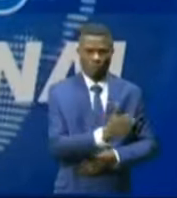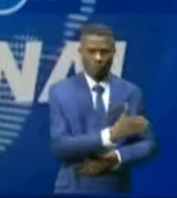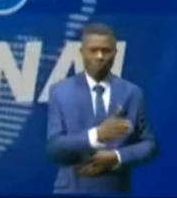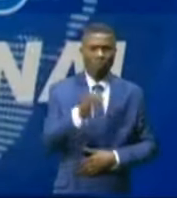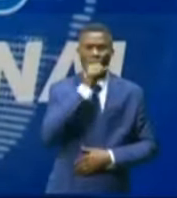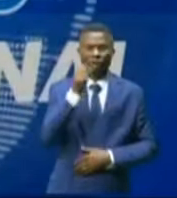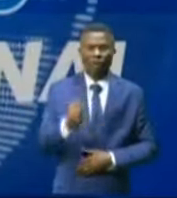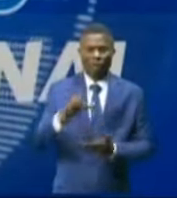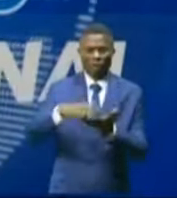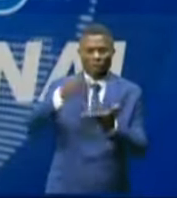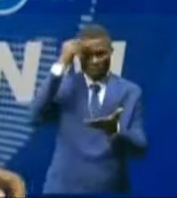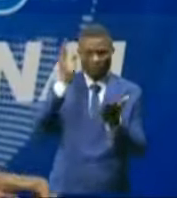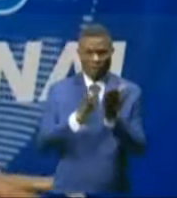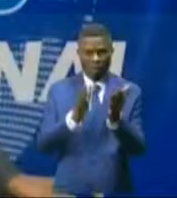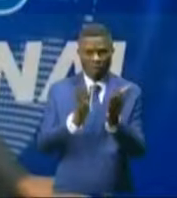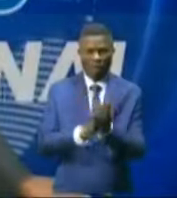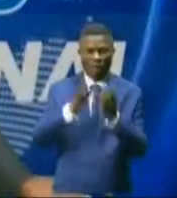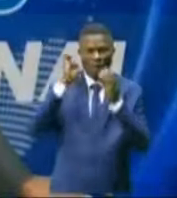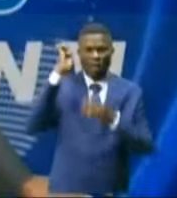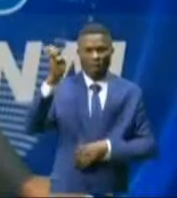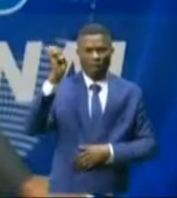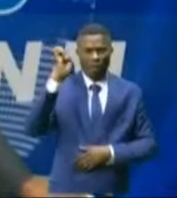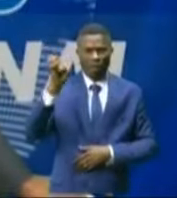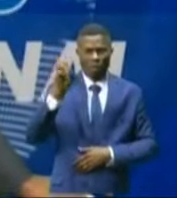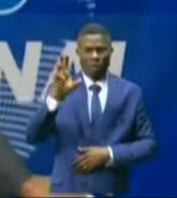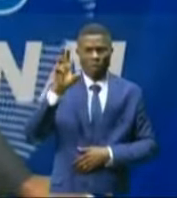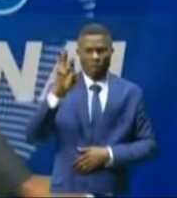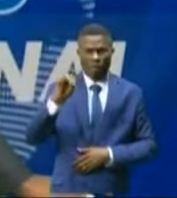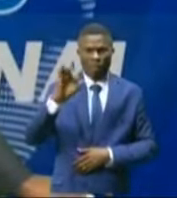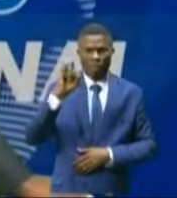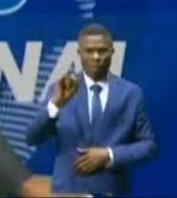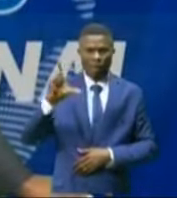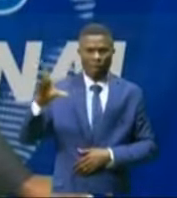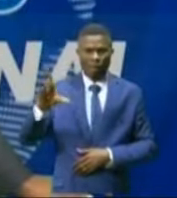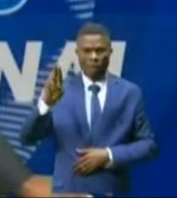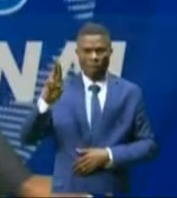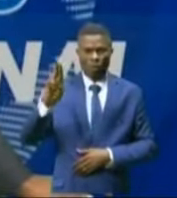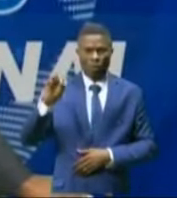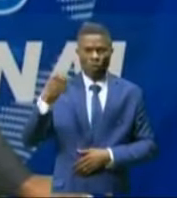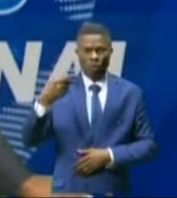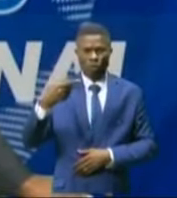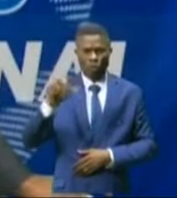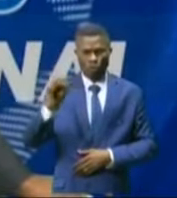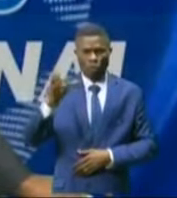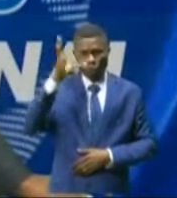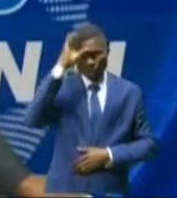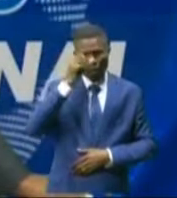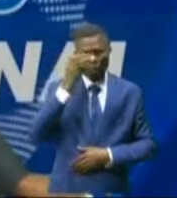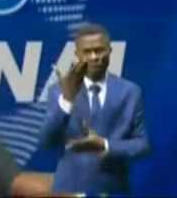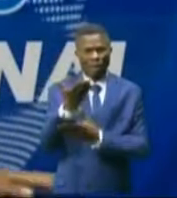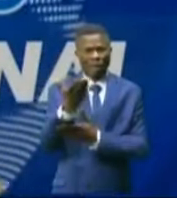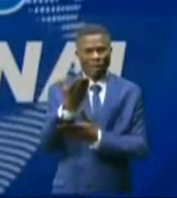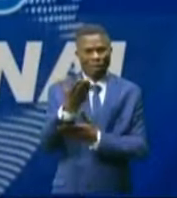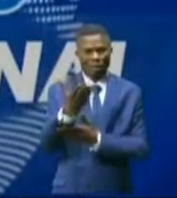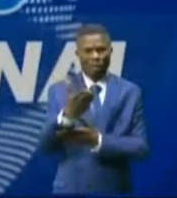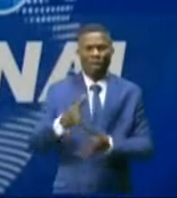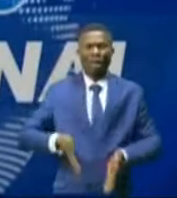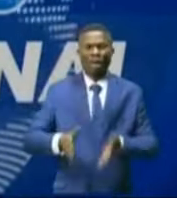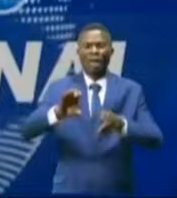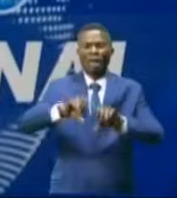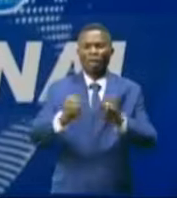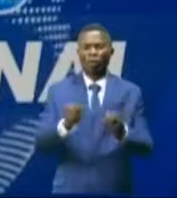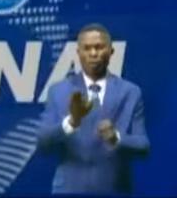Les anciens élèves du collège évangélique de Milundu-Vangou dans la province du Kwilu plaident pour la réhabilitation de leur